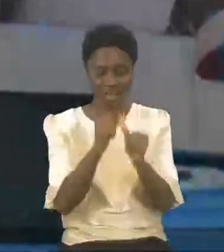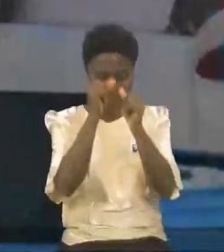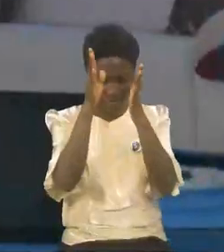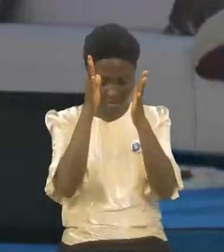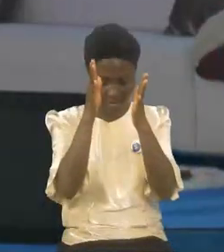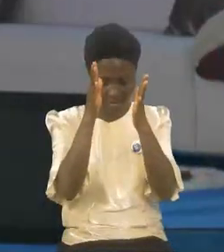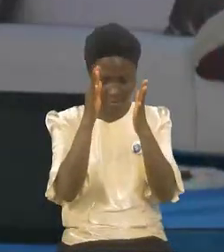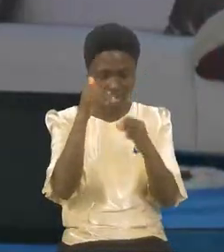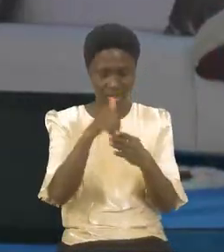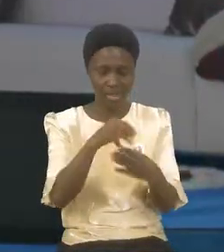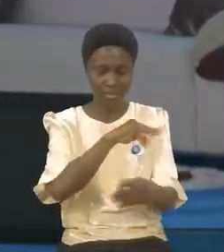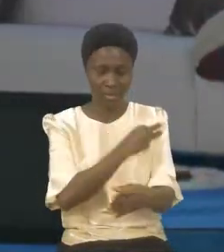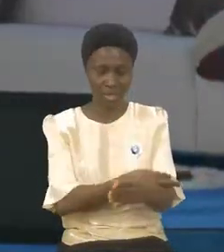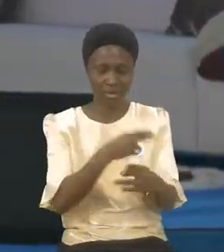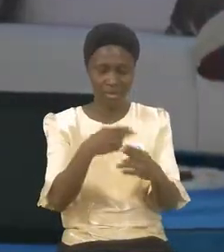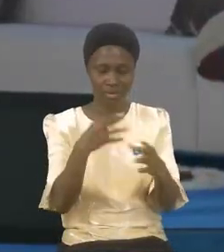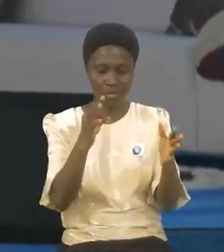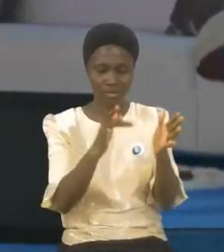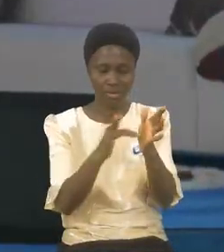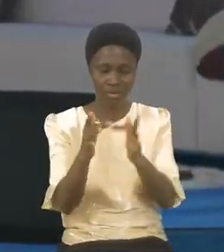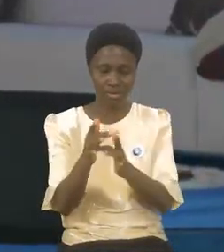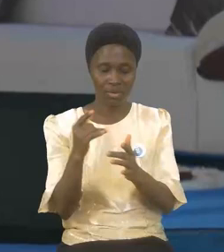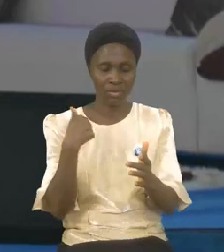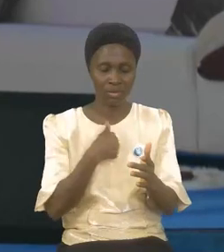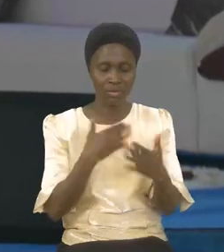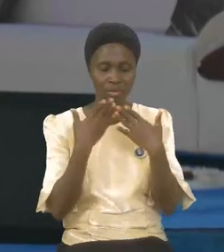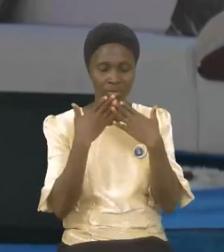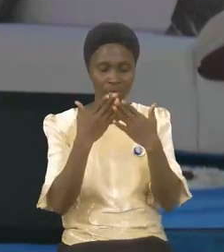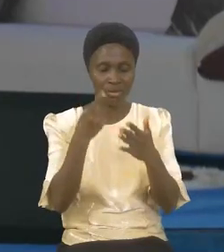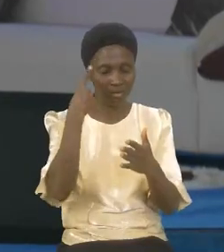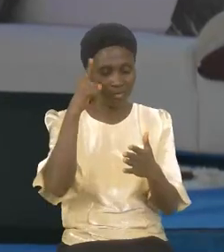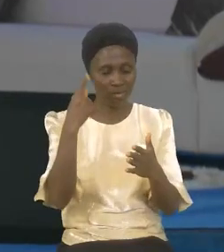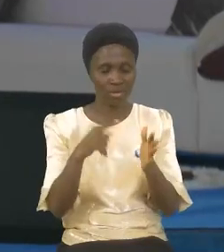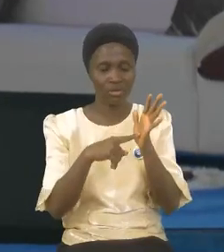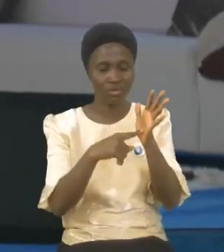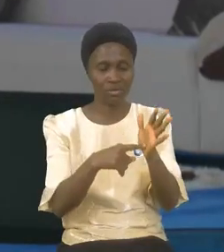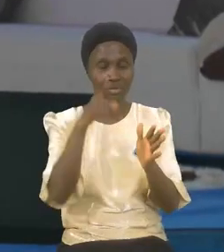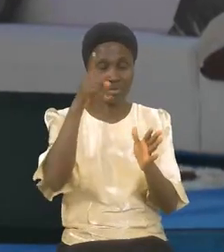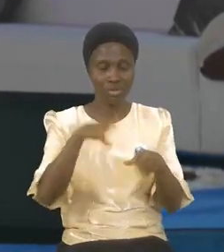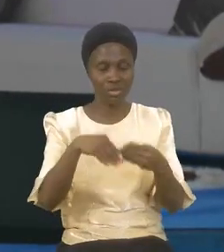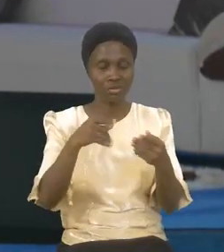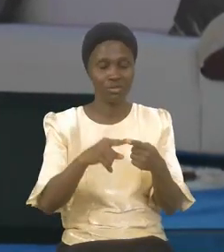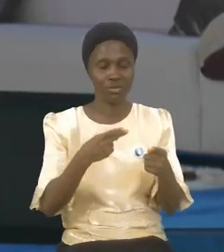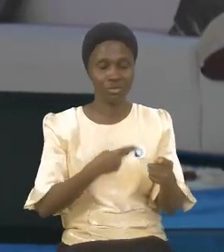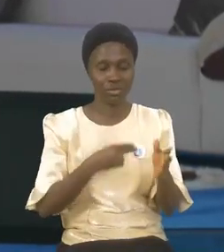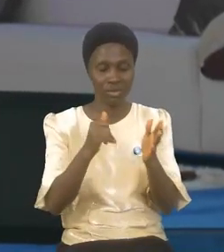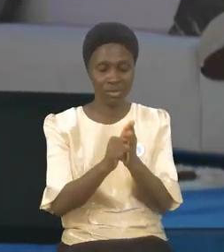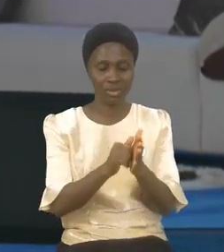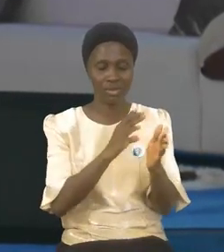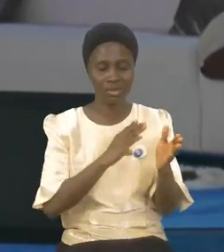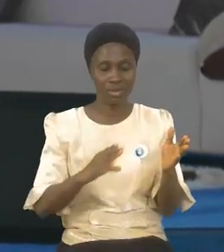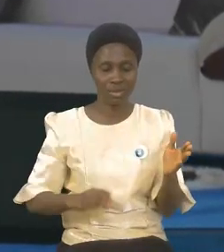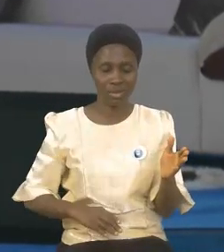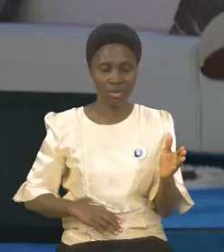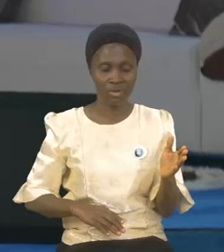Père, au nom puissant de Jésus, nous te remercions pour la révélation que tu nous as donnée, que